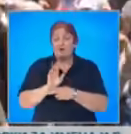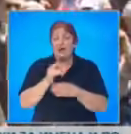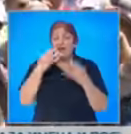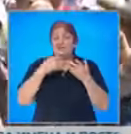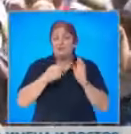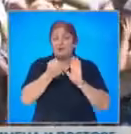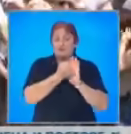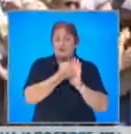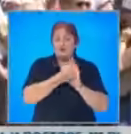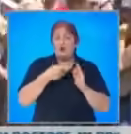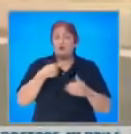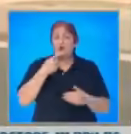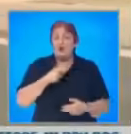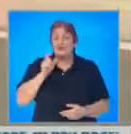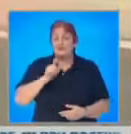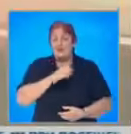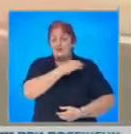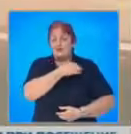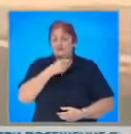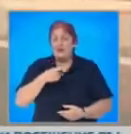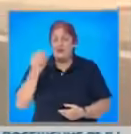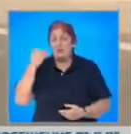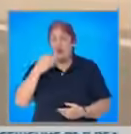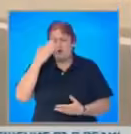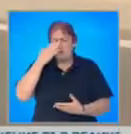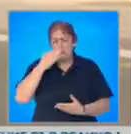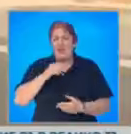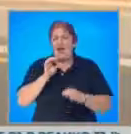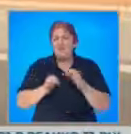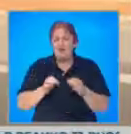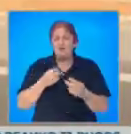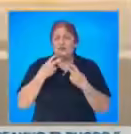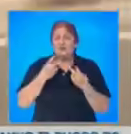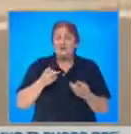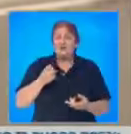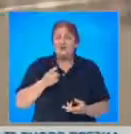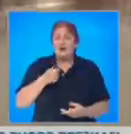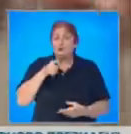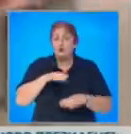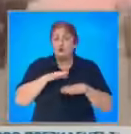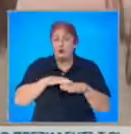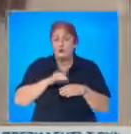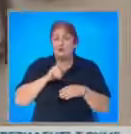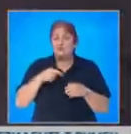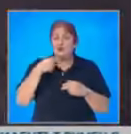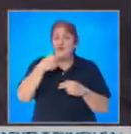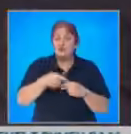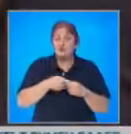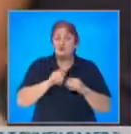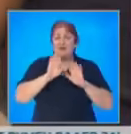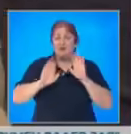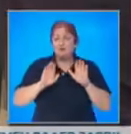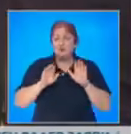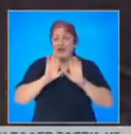Цифров сертификат, който доказва, че човек е вакциниран или преболедувал вируса. Предвижда се само с този документ да може да се посещават